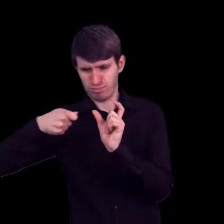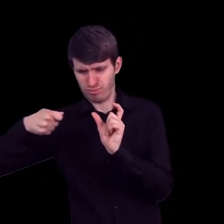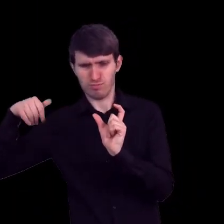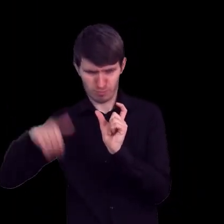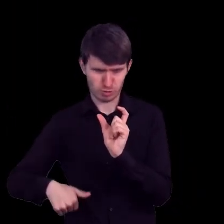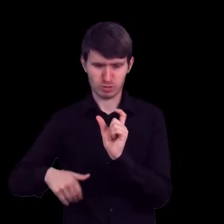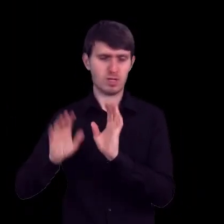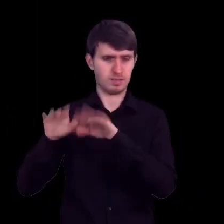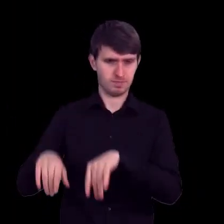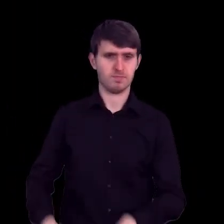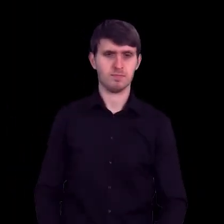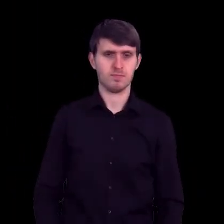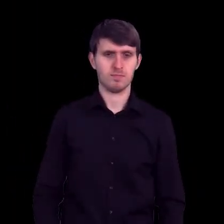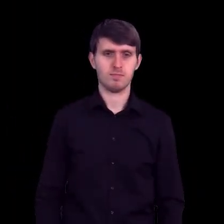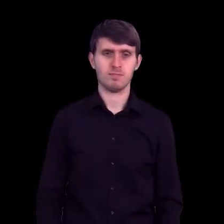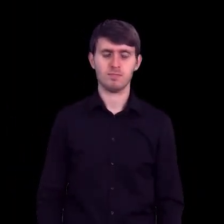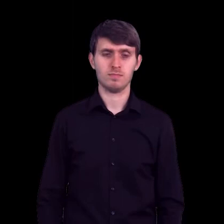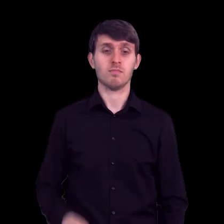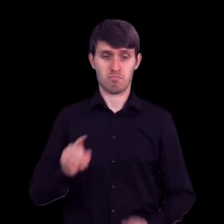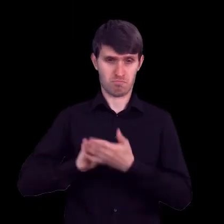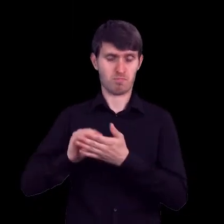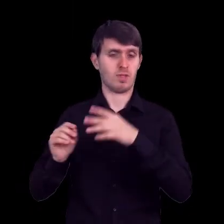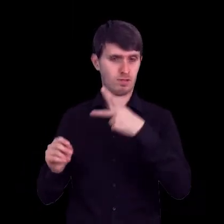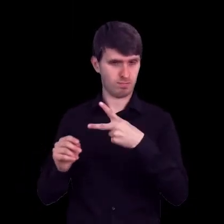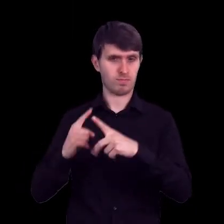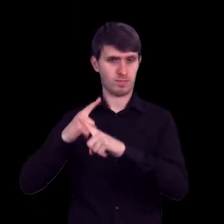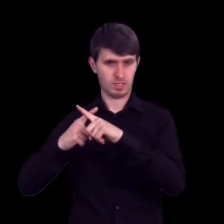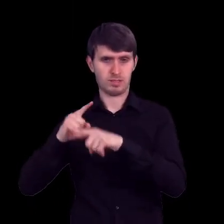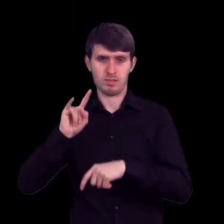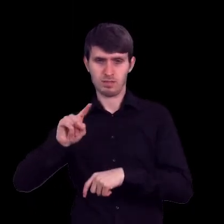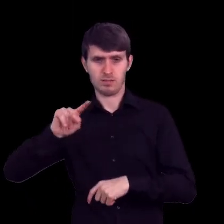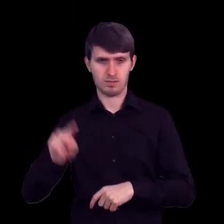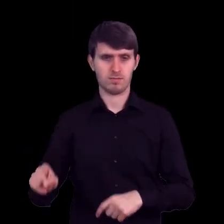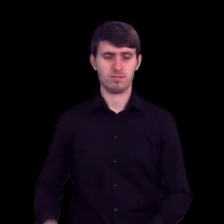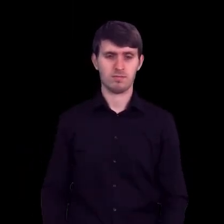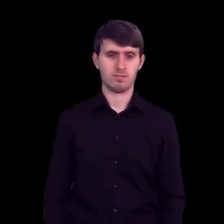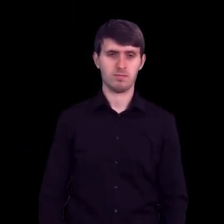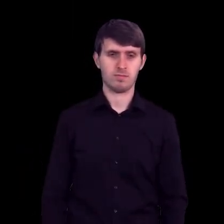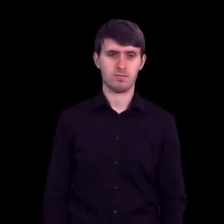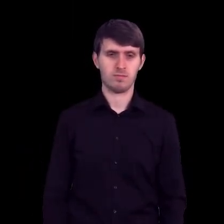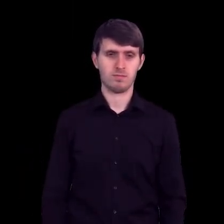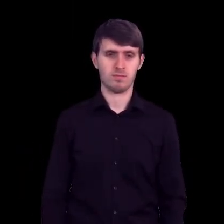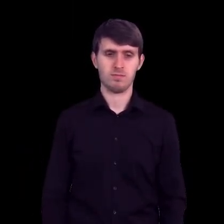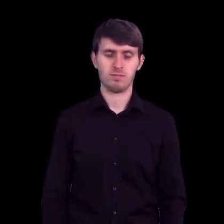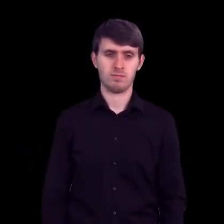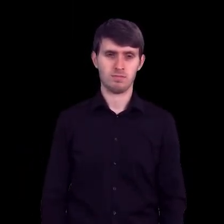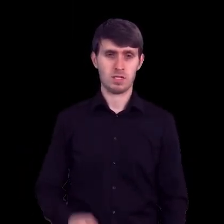Tu także moglibyśmy przedłużyć półproste. Jest to kąt X, Y, Z.